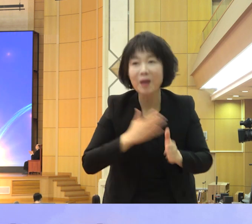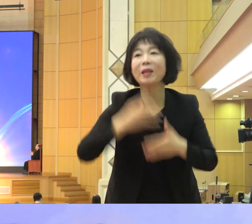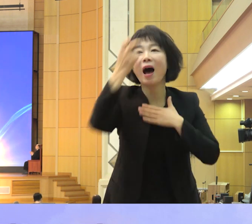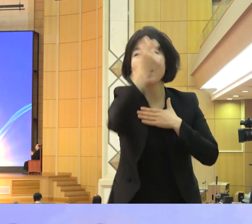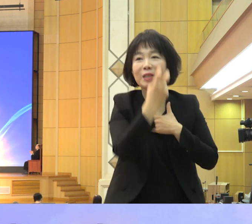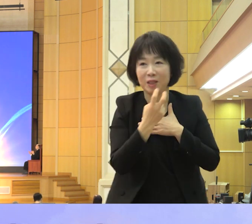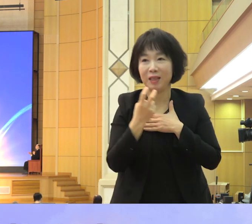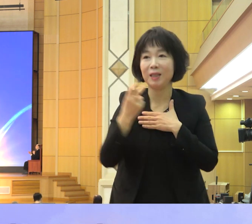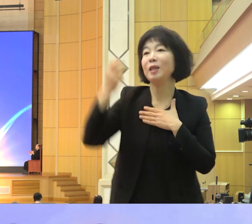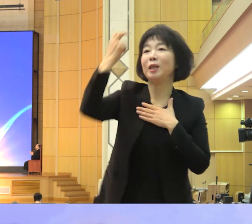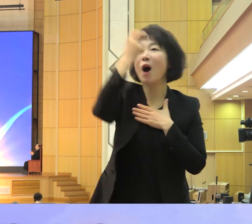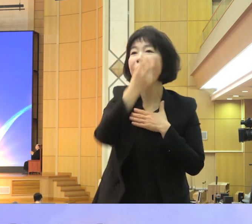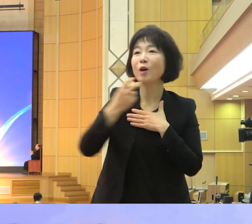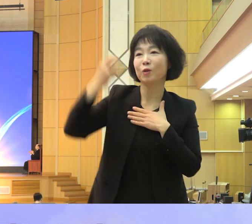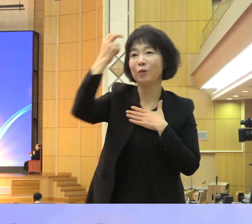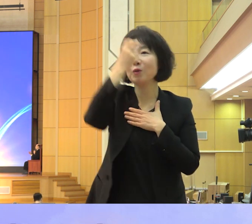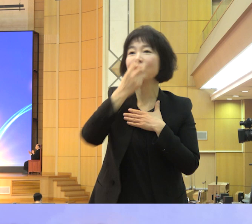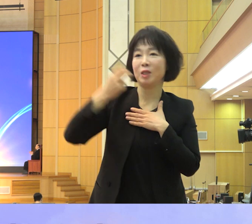풍랑일 때 날